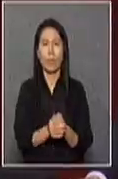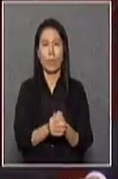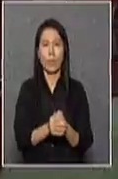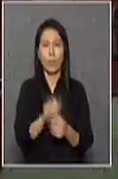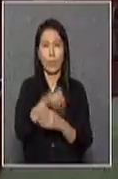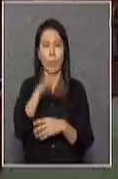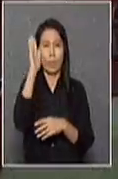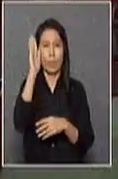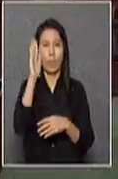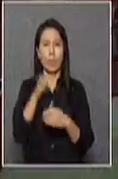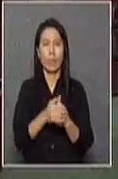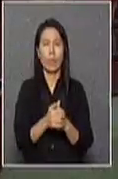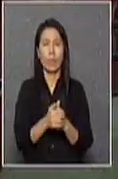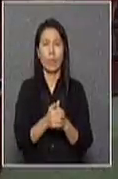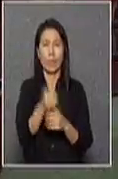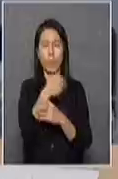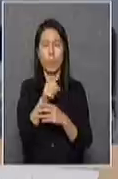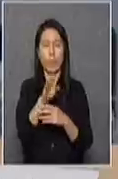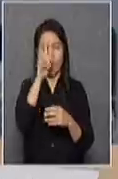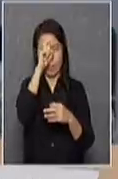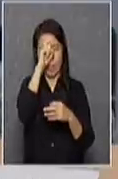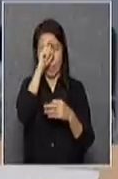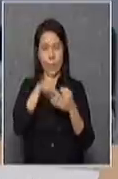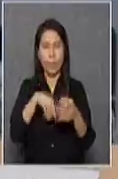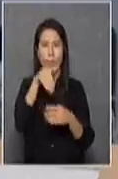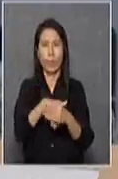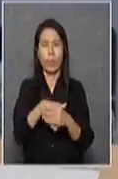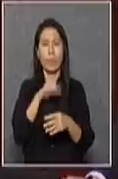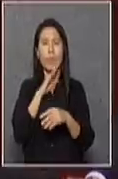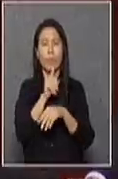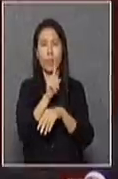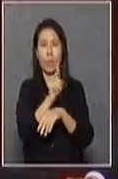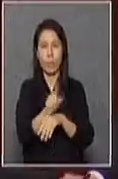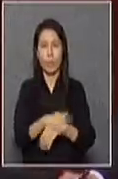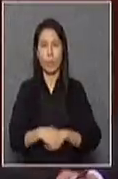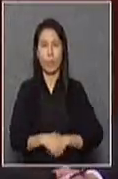的請舉手。反梁國雄議員要求記名表決，表決鐘響一分鐘。